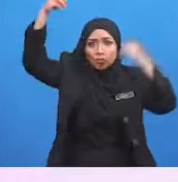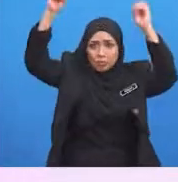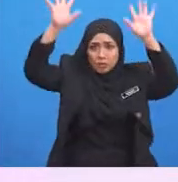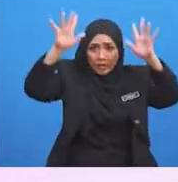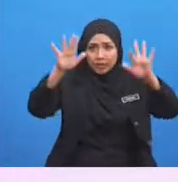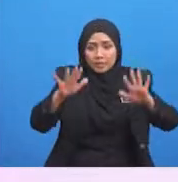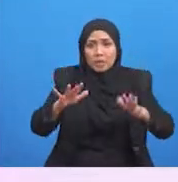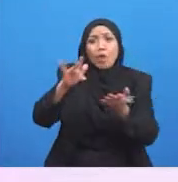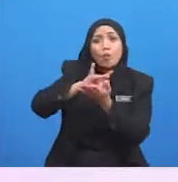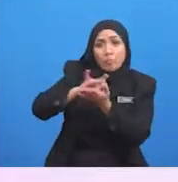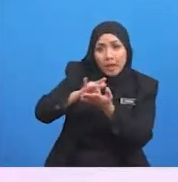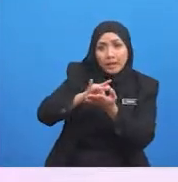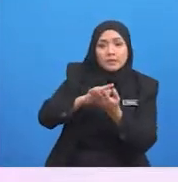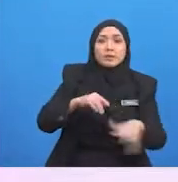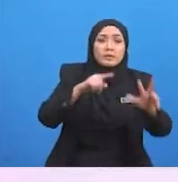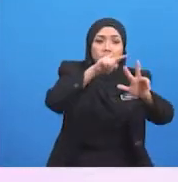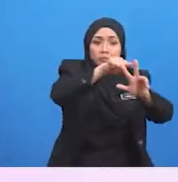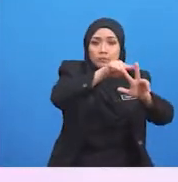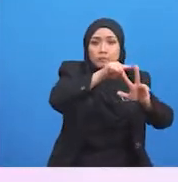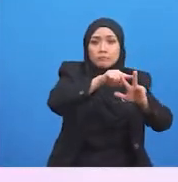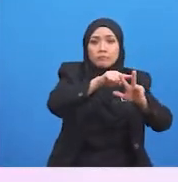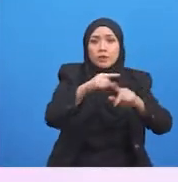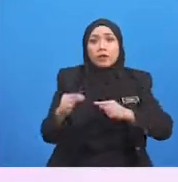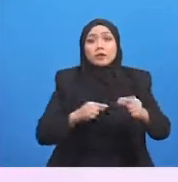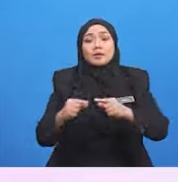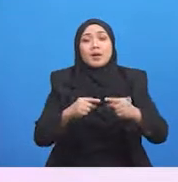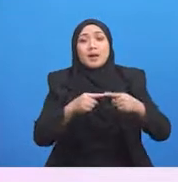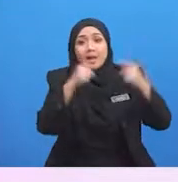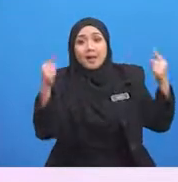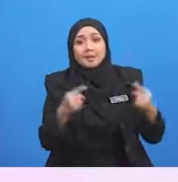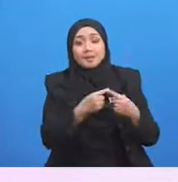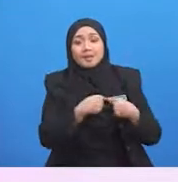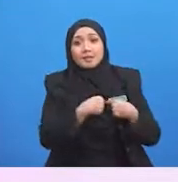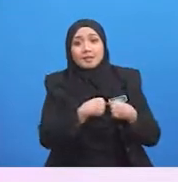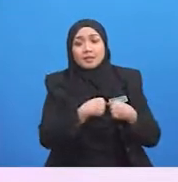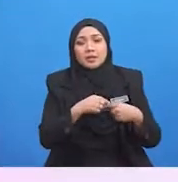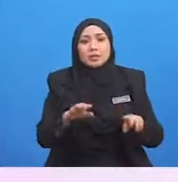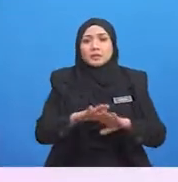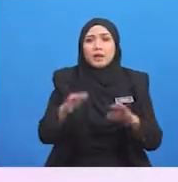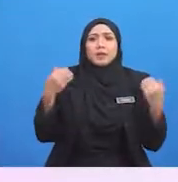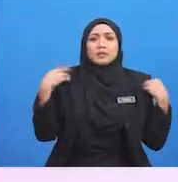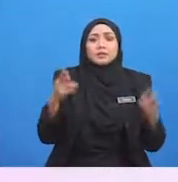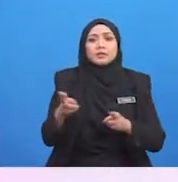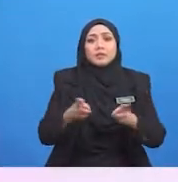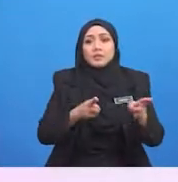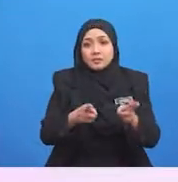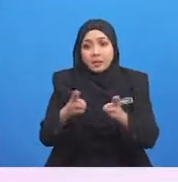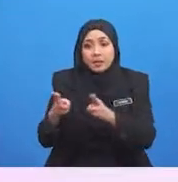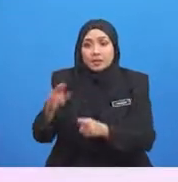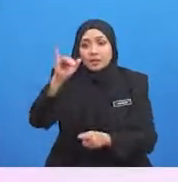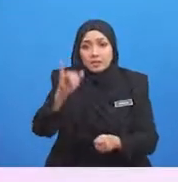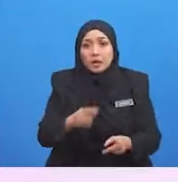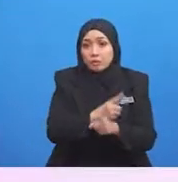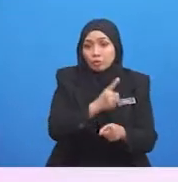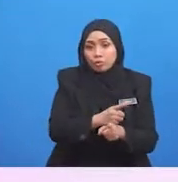sakit. Yang ketiga adalah barang gerak hati, iaitu barang yang dibeli tanpa perancangan yang rapi. Kita